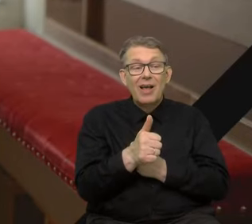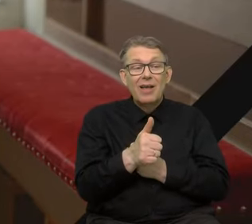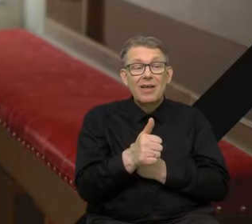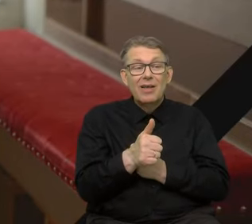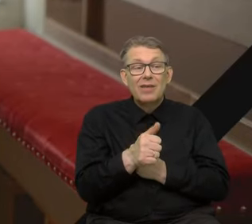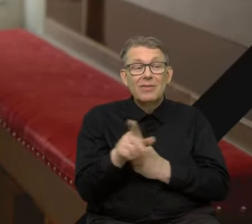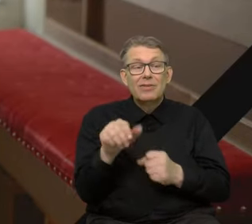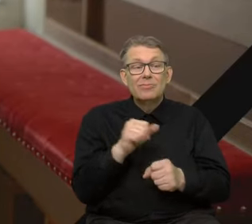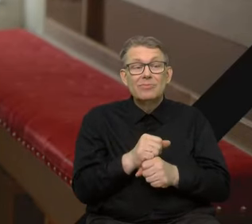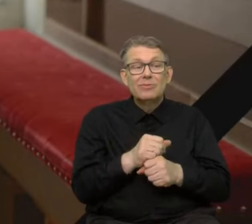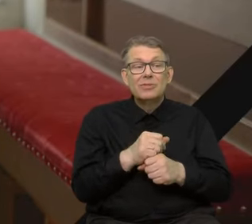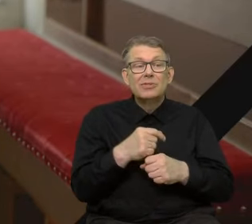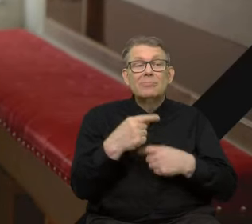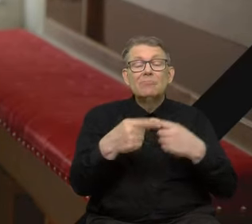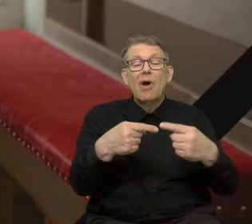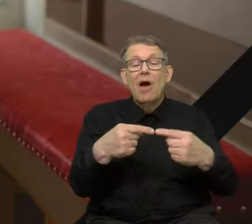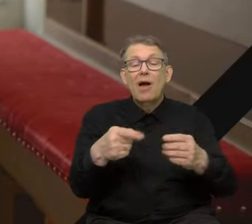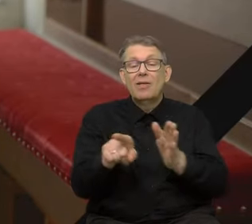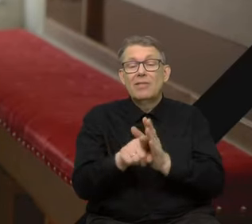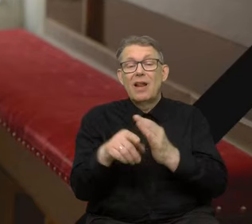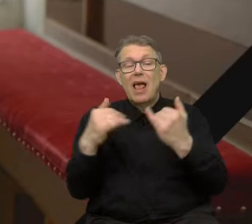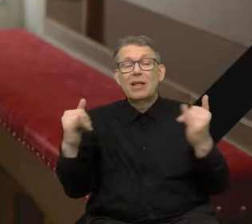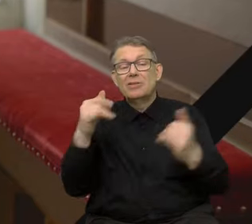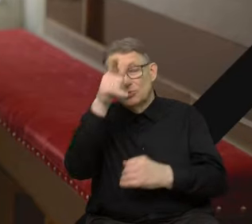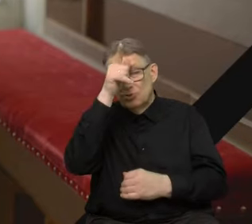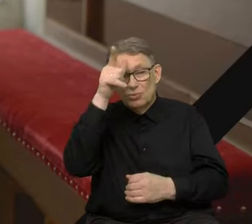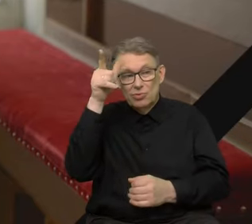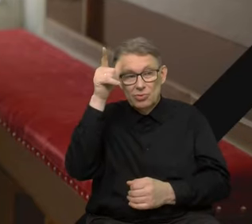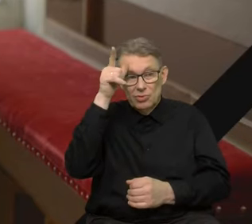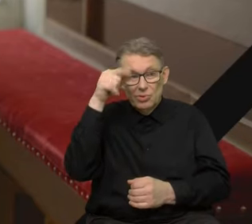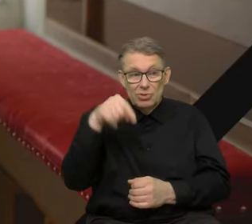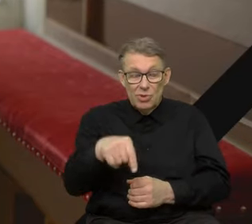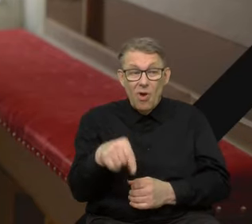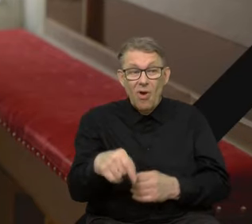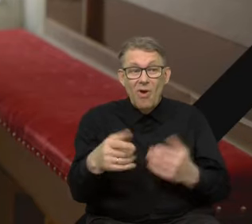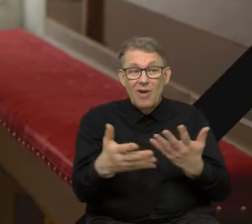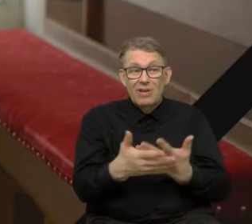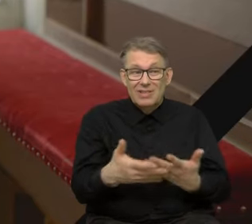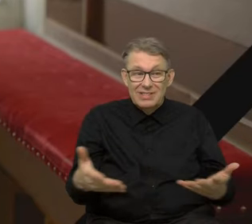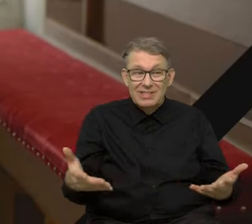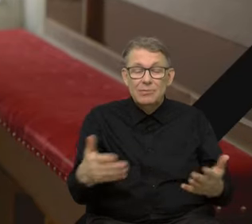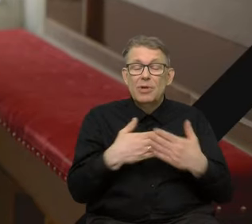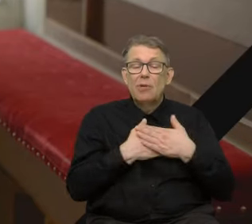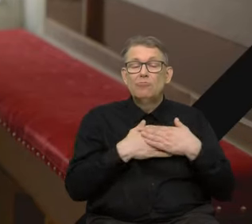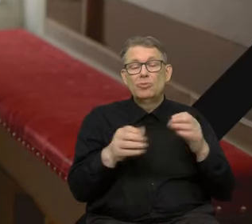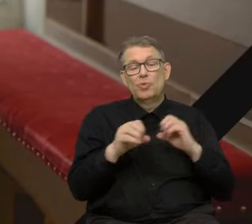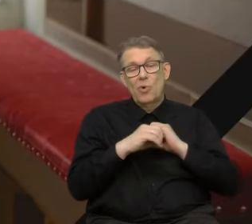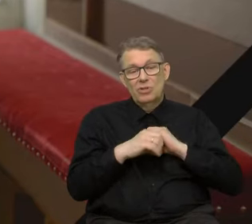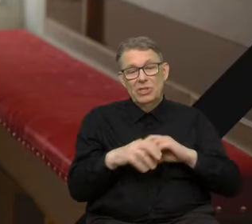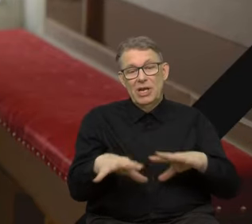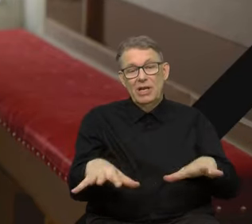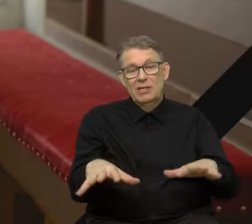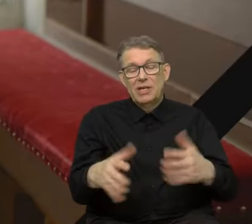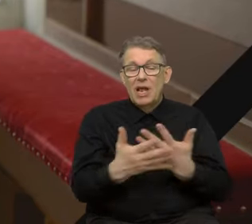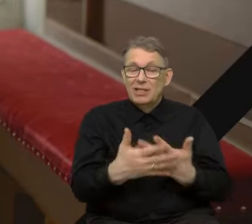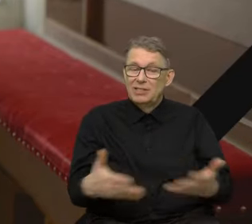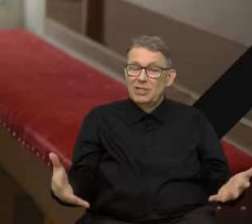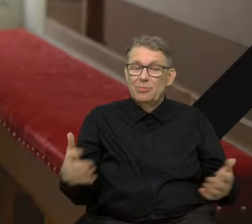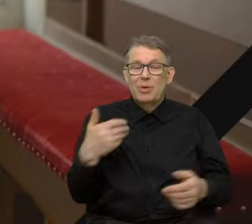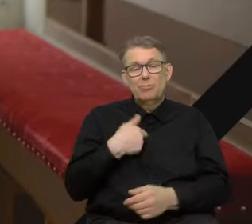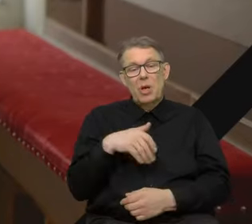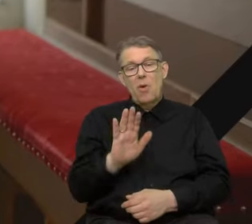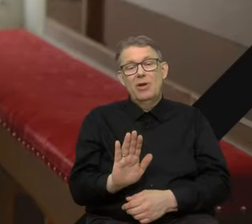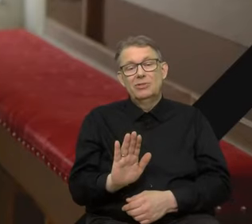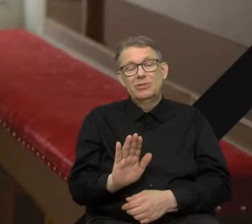kochać innych ludzi. To ziemia miłosierdzia, ziemia